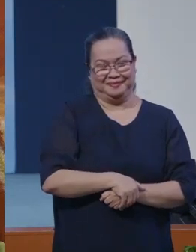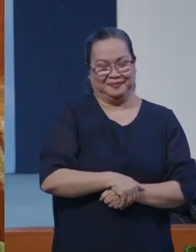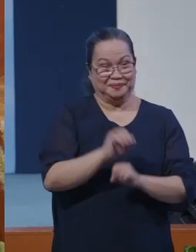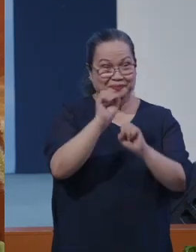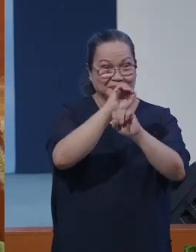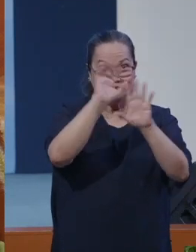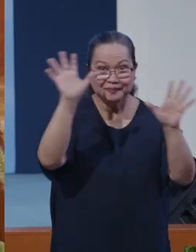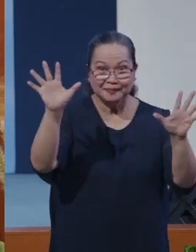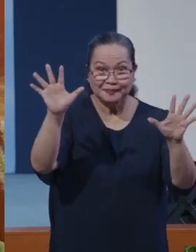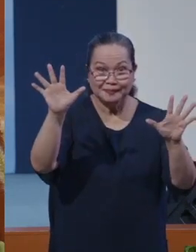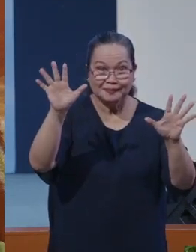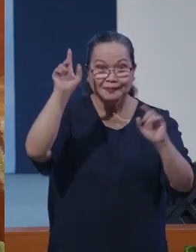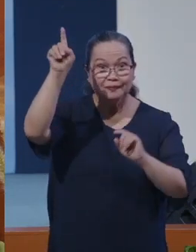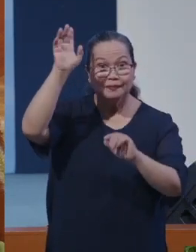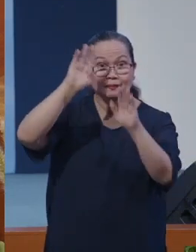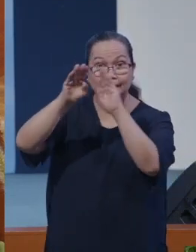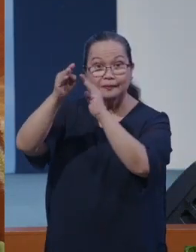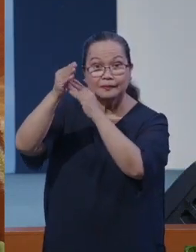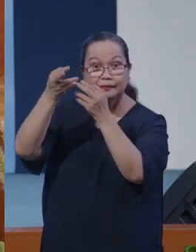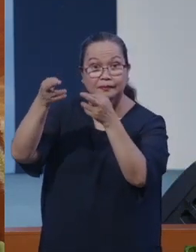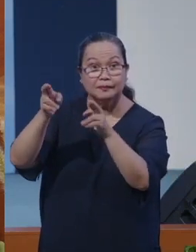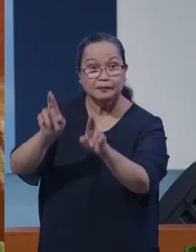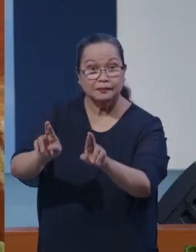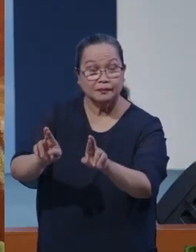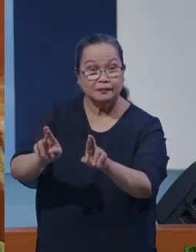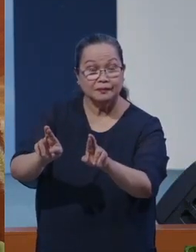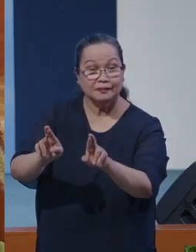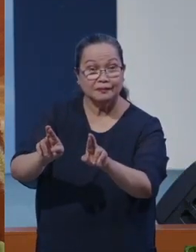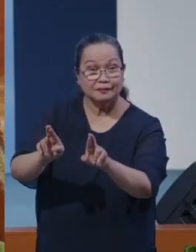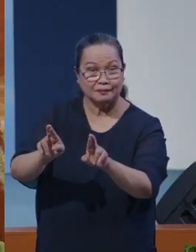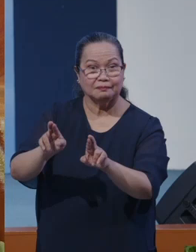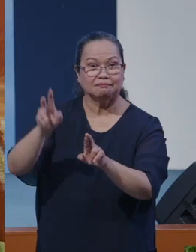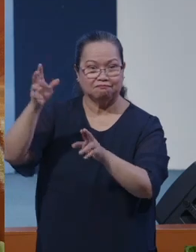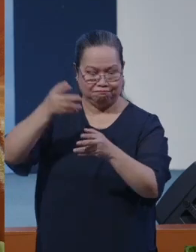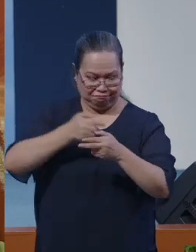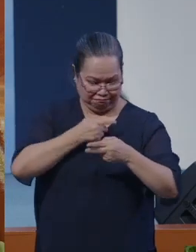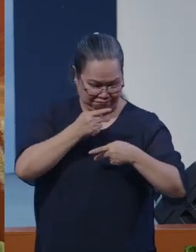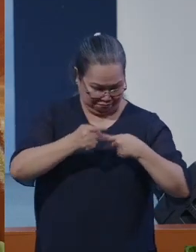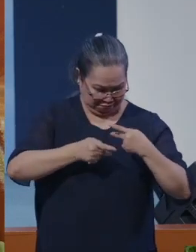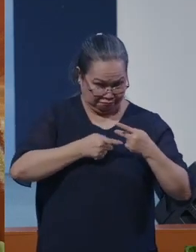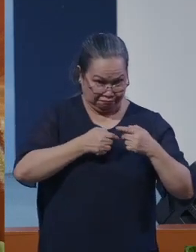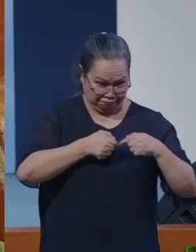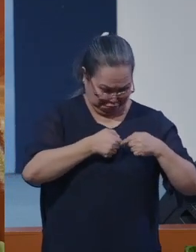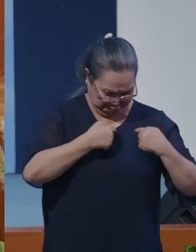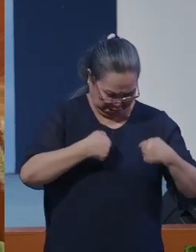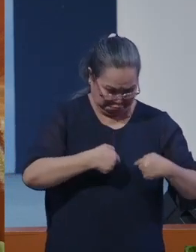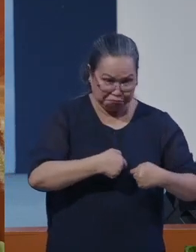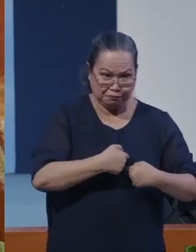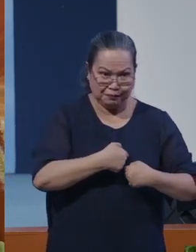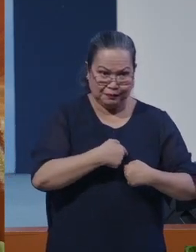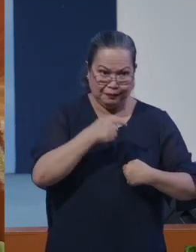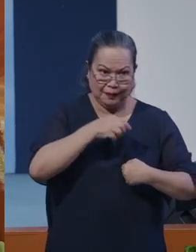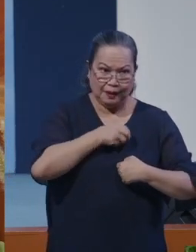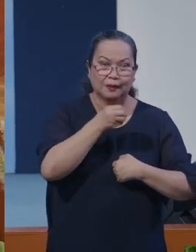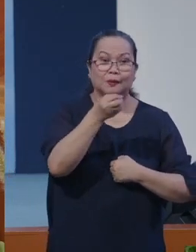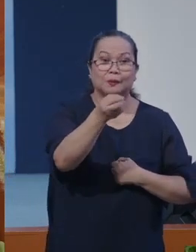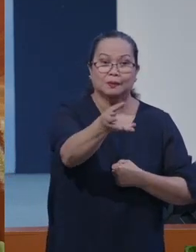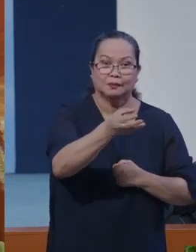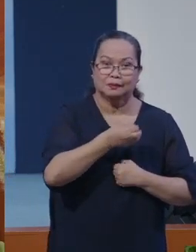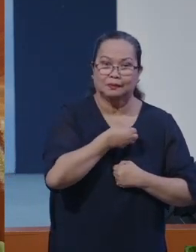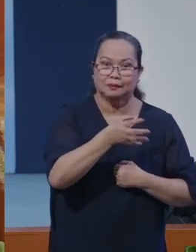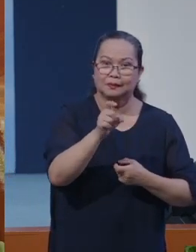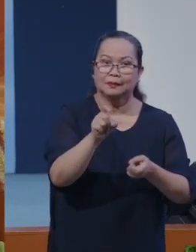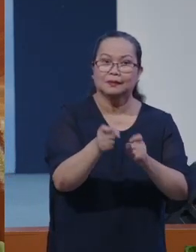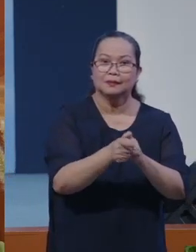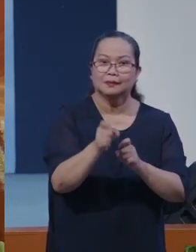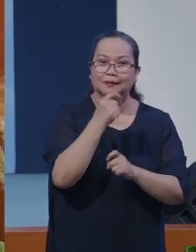na pangitain ng langit ay magre-resulta sa isang mapagbigay na puso. Alam niyo ba yung salitang yon na